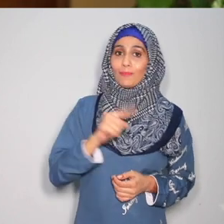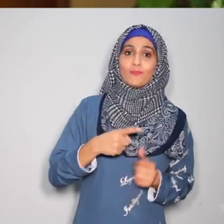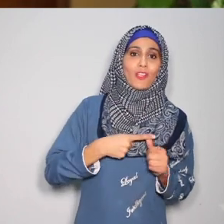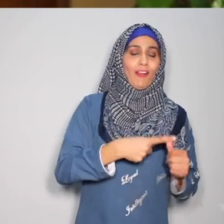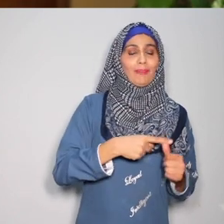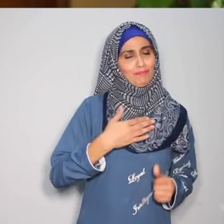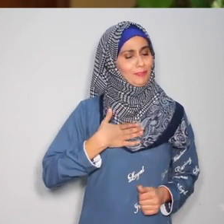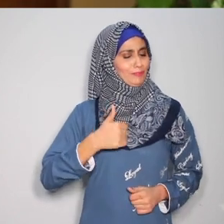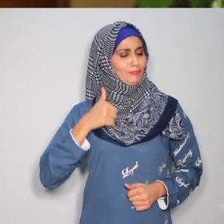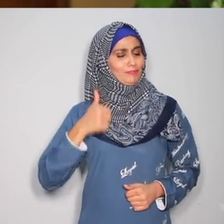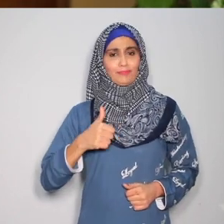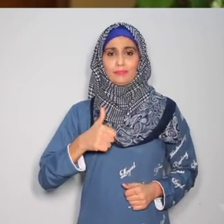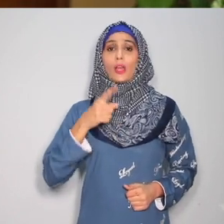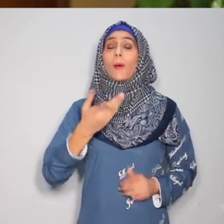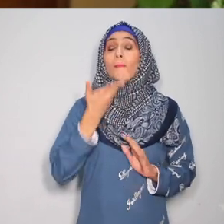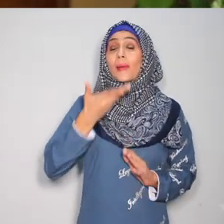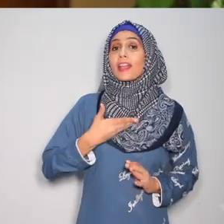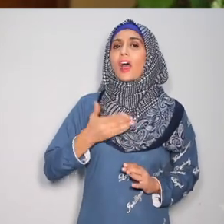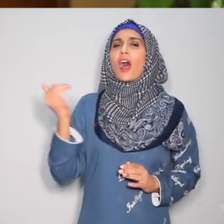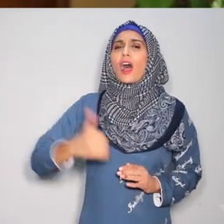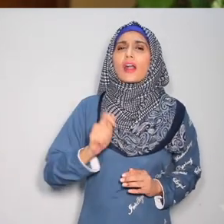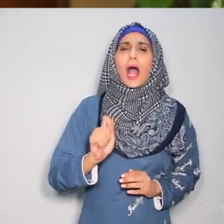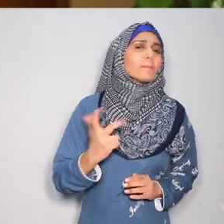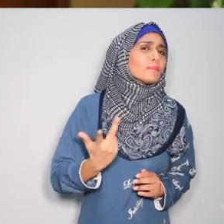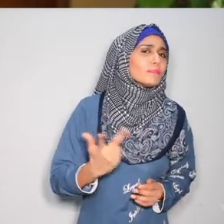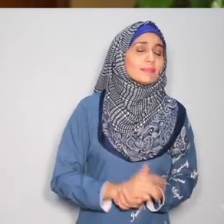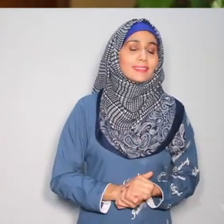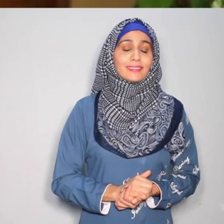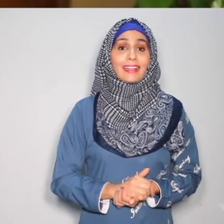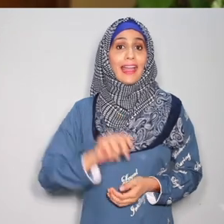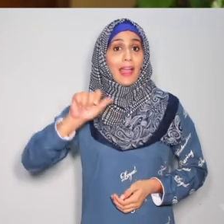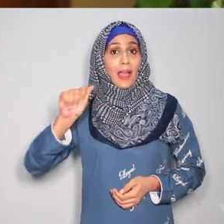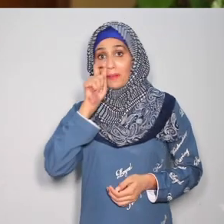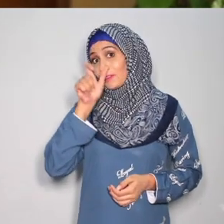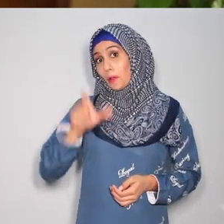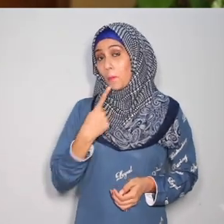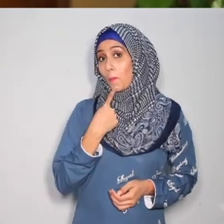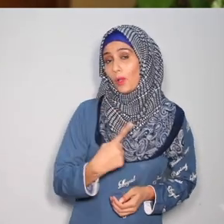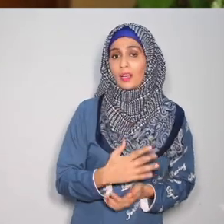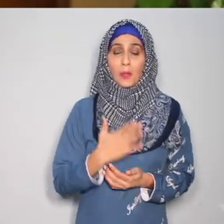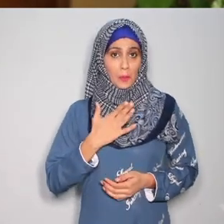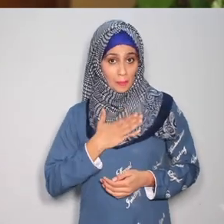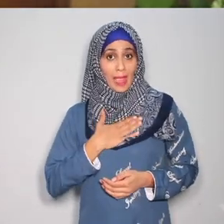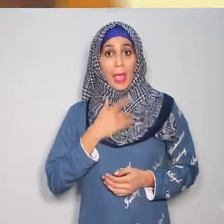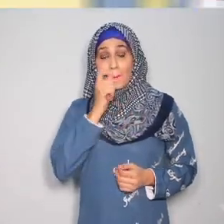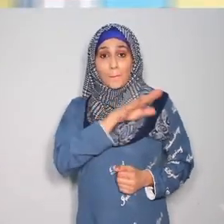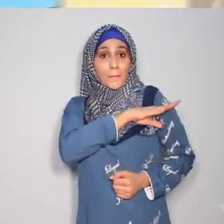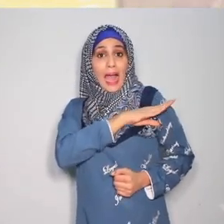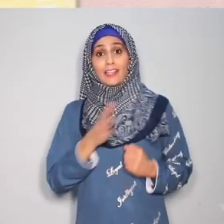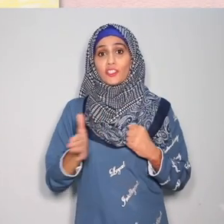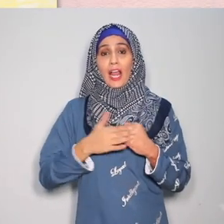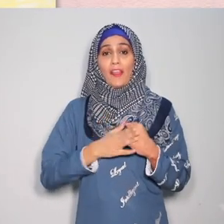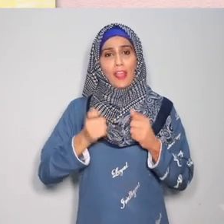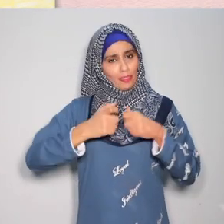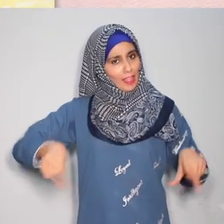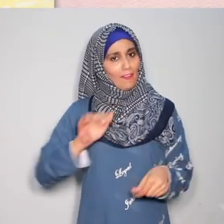मैं ठीक हूँ, तुम सुनाओ कैसे हो और कैसे आना हुआ? अमजद ने बताया, मैं तुम्हें उमर की शादी